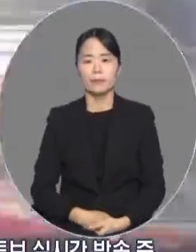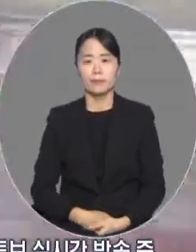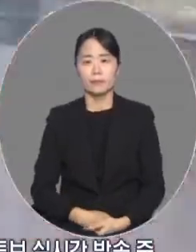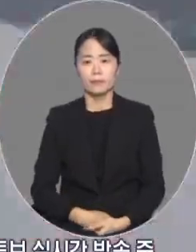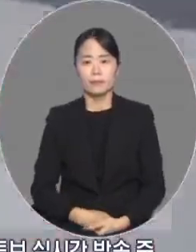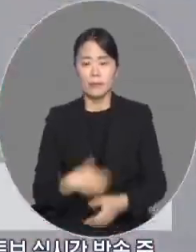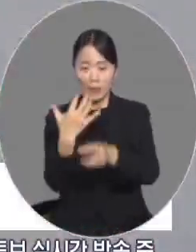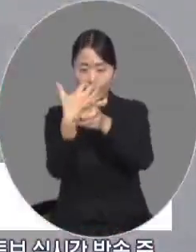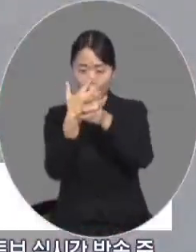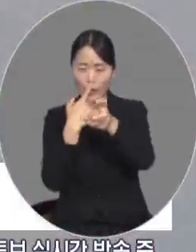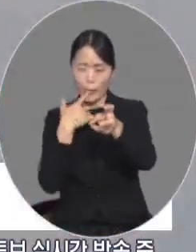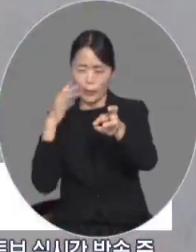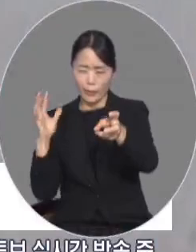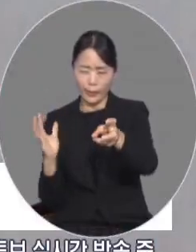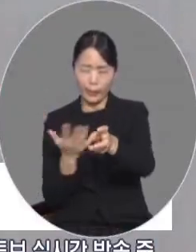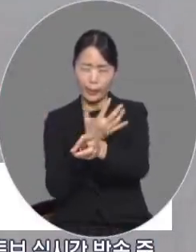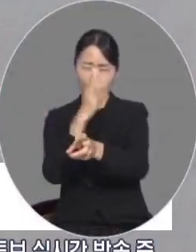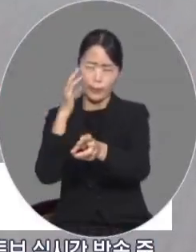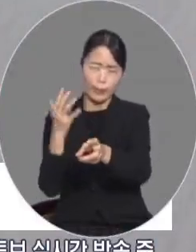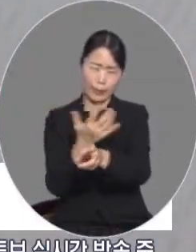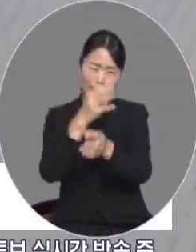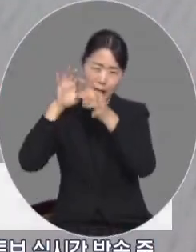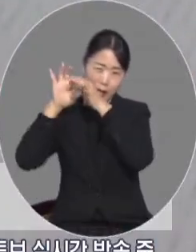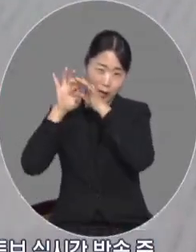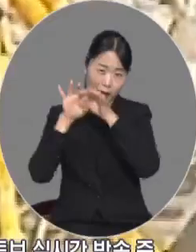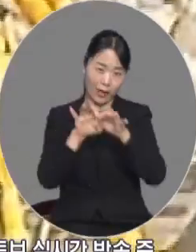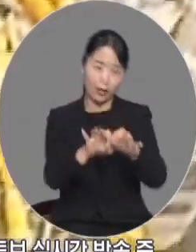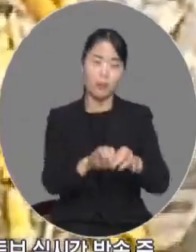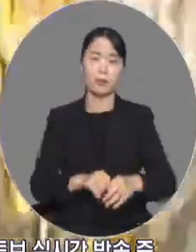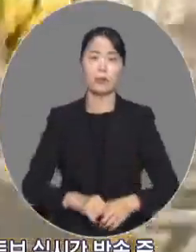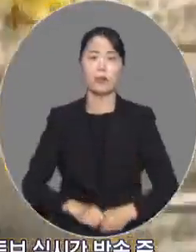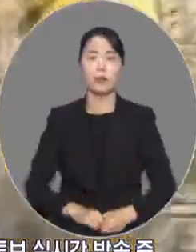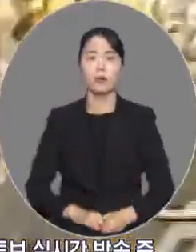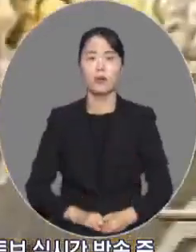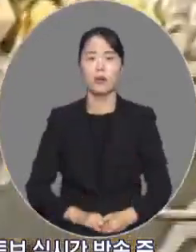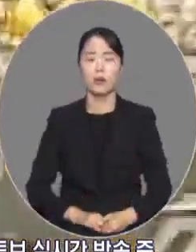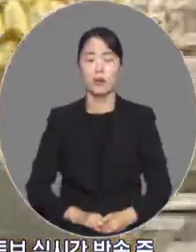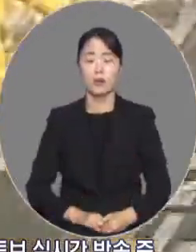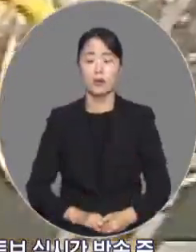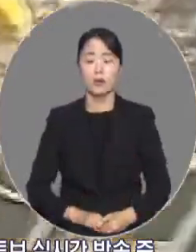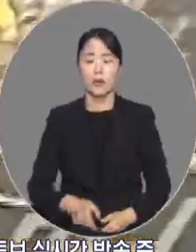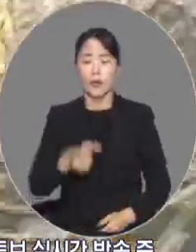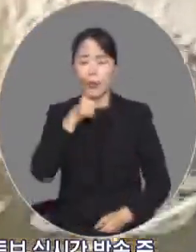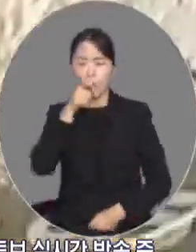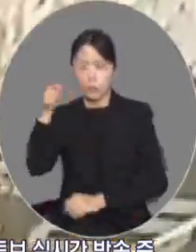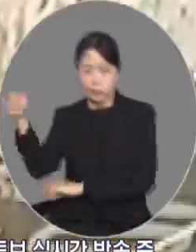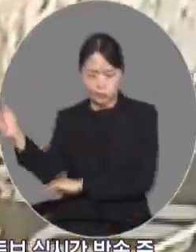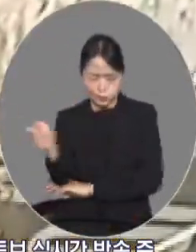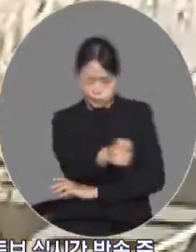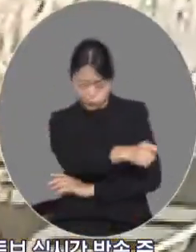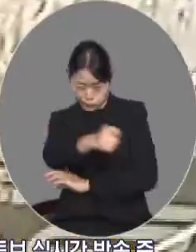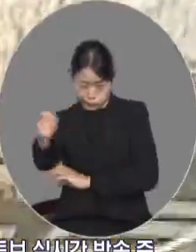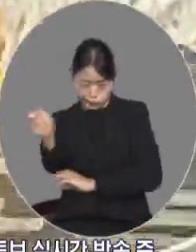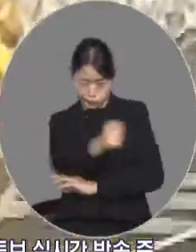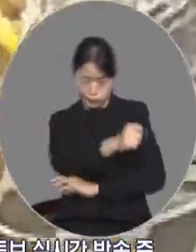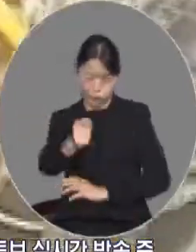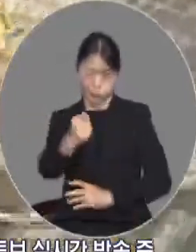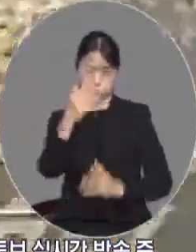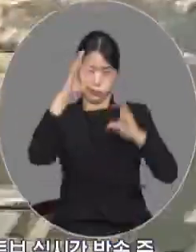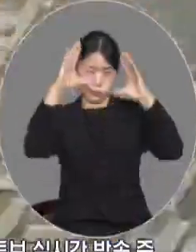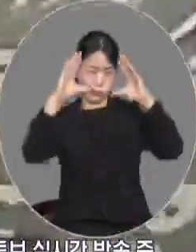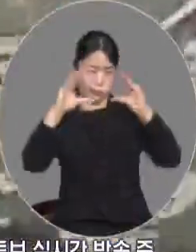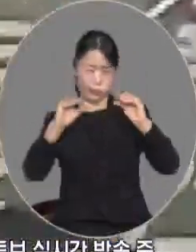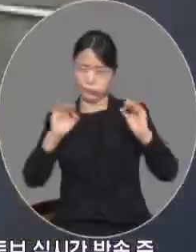트럭에서 새하얀 연기가 쉴 새 없이 뿜어져 나옵니다. 호수로 연신 물을 뿜어보지만 연기는 멈출